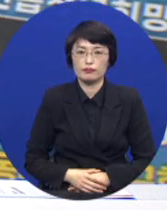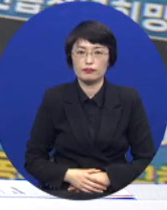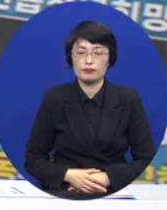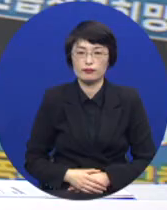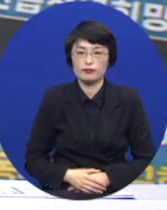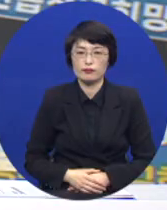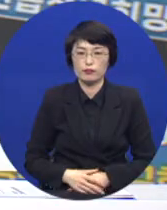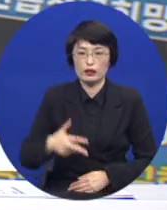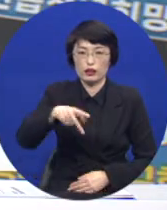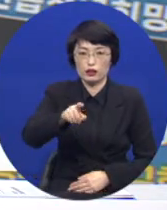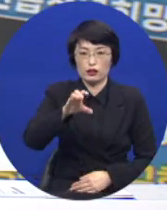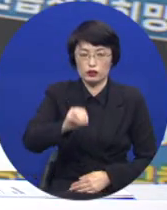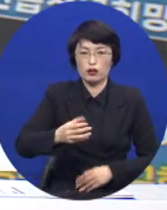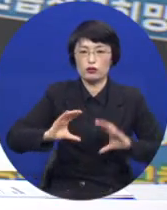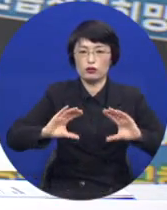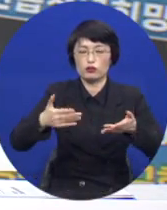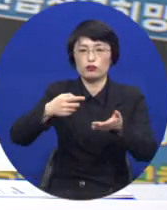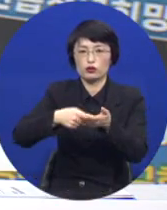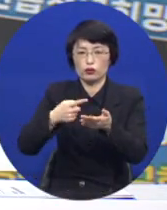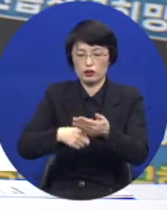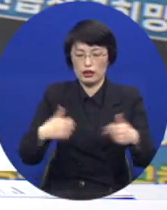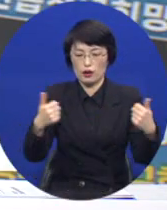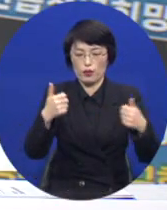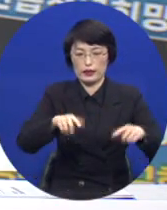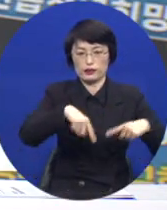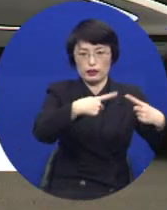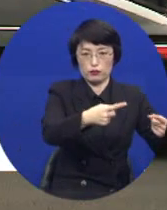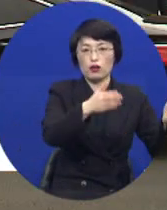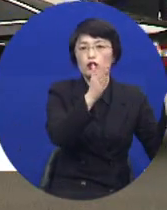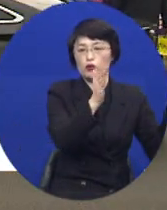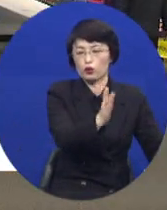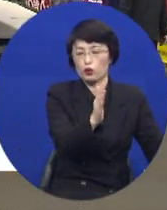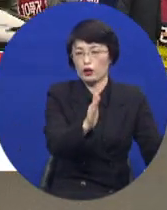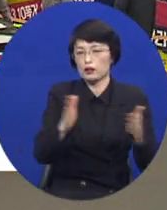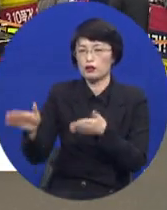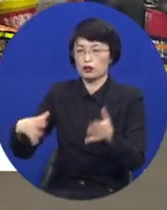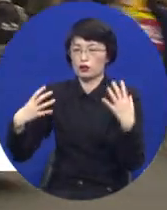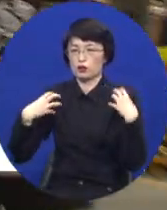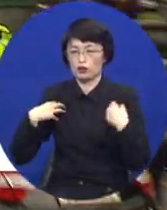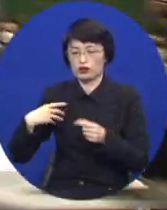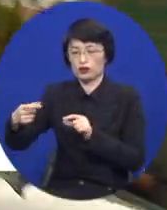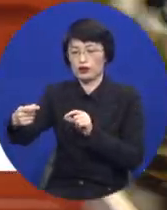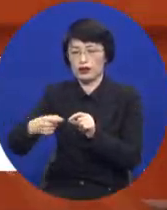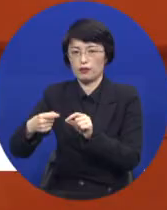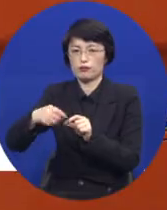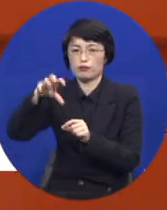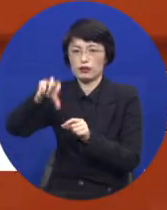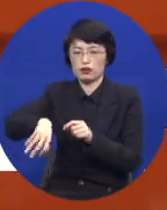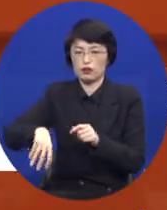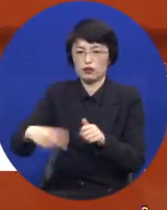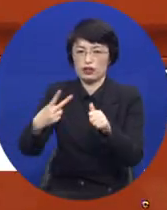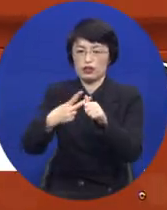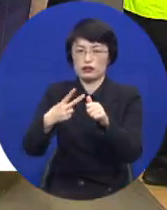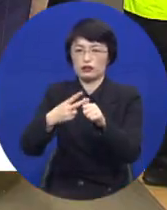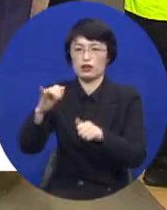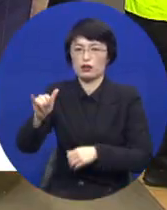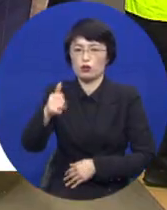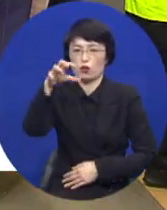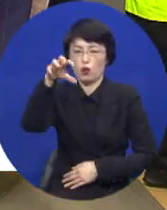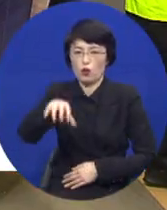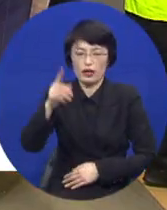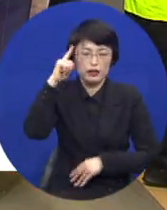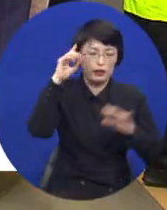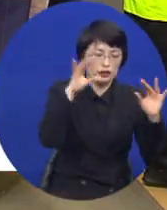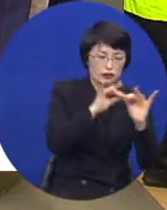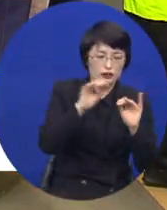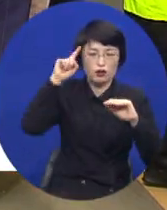한편 정세균 국무총리가 회의에 참석하는 동안 제주도청 앞에서 른 제 2의 공안 찬반 단체가 맞불